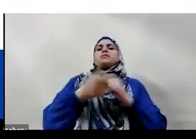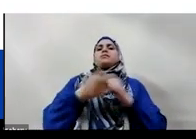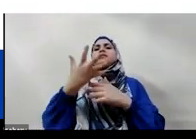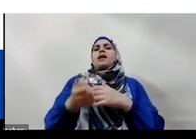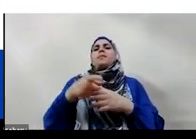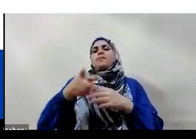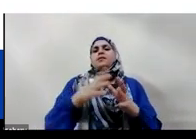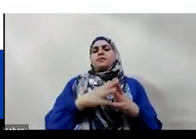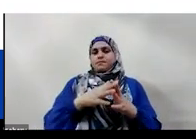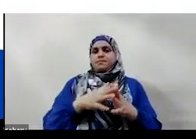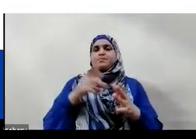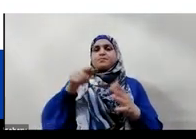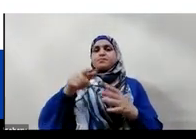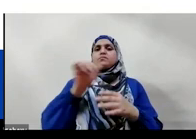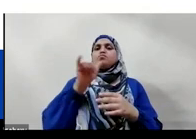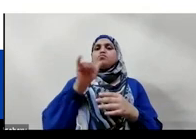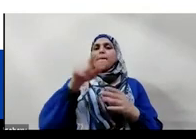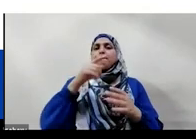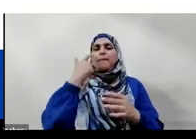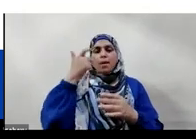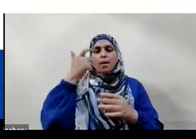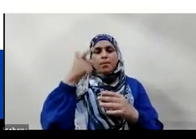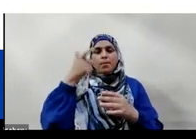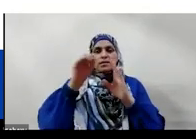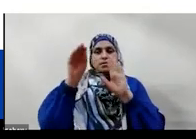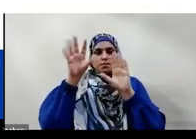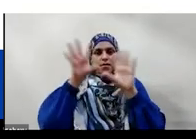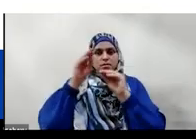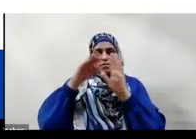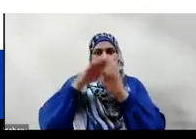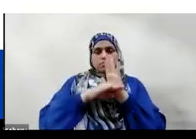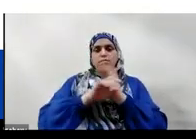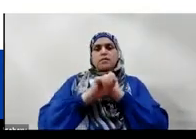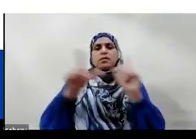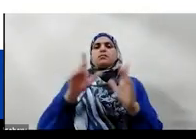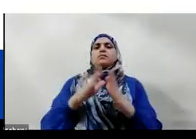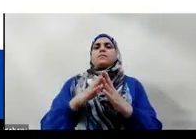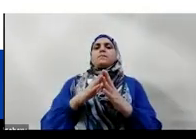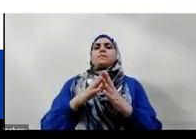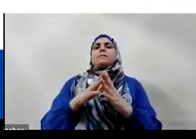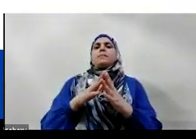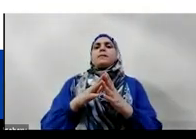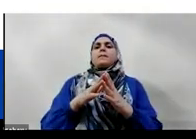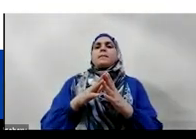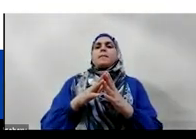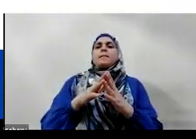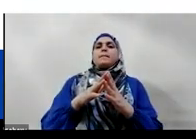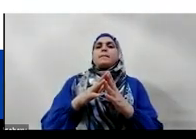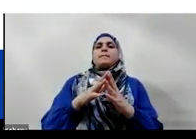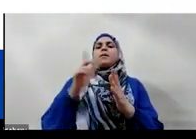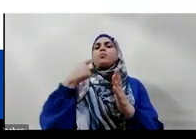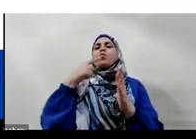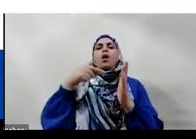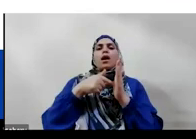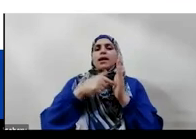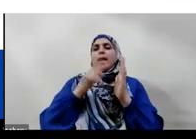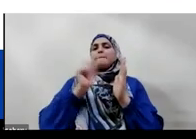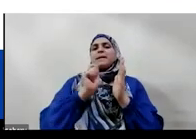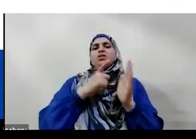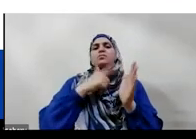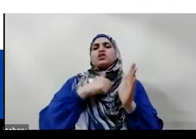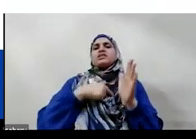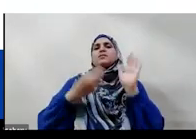تكون مشتمل عليها، يعني لما أكتب ال person statement بتاعي. Again في ال person statement ما تذكرش اسم جامعة في الولايات